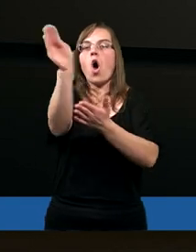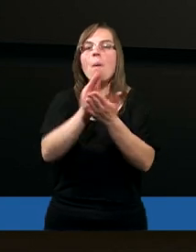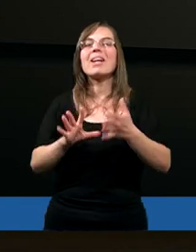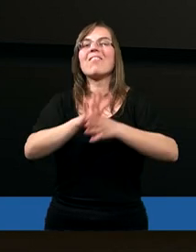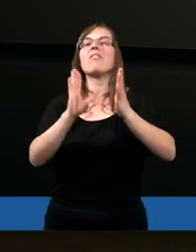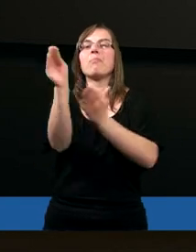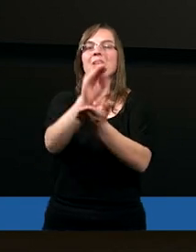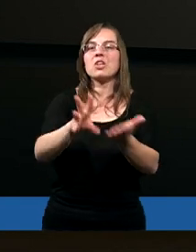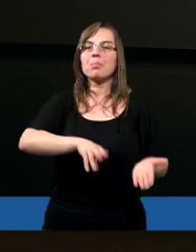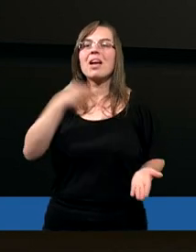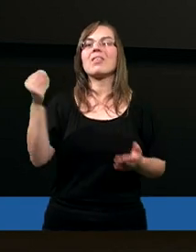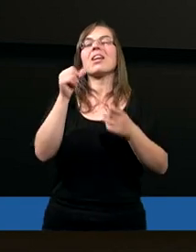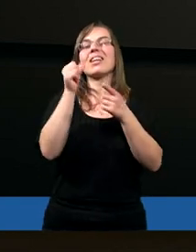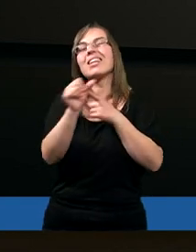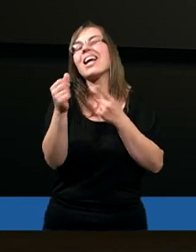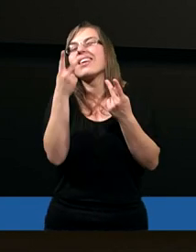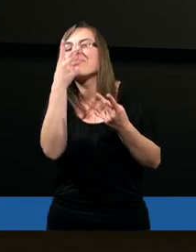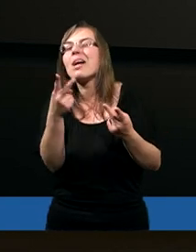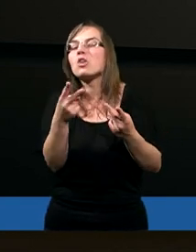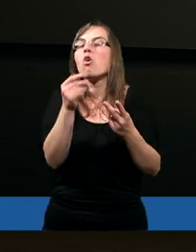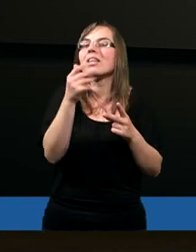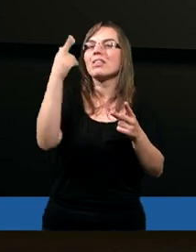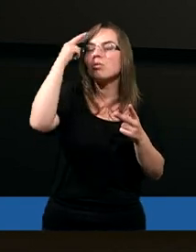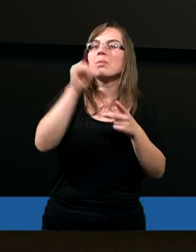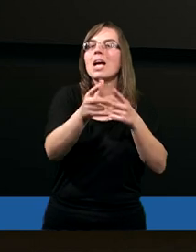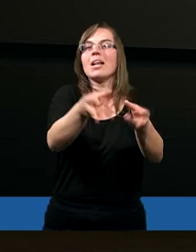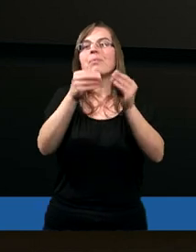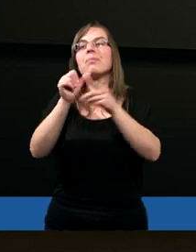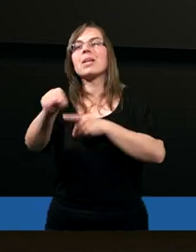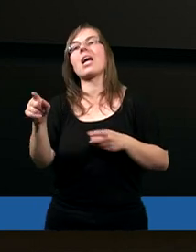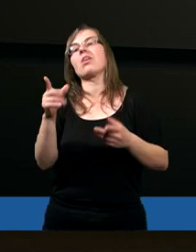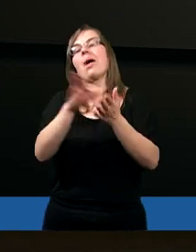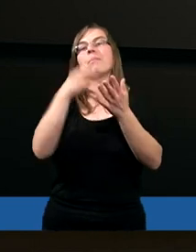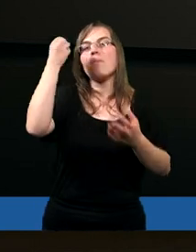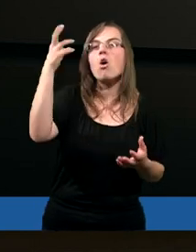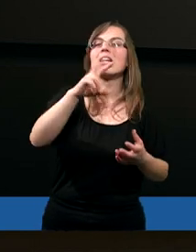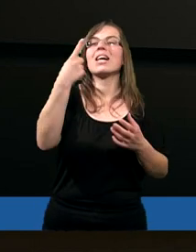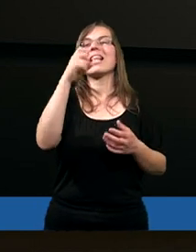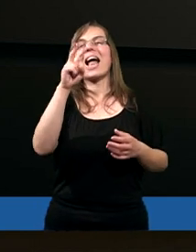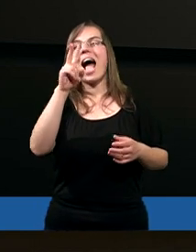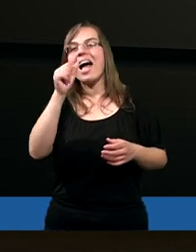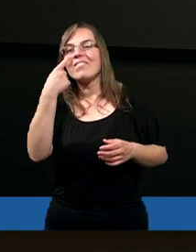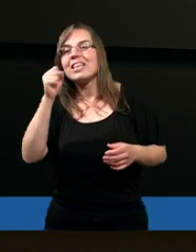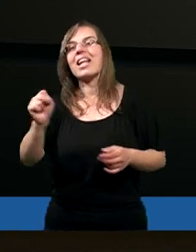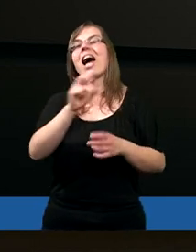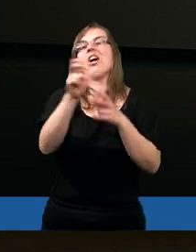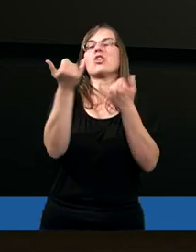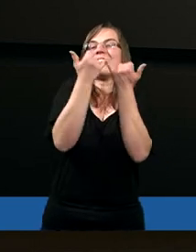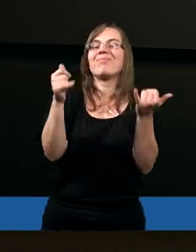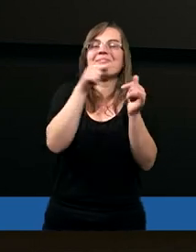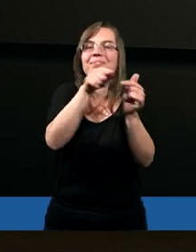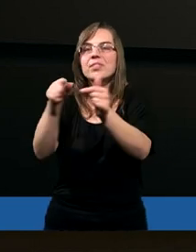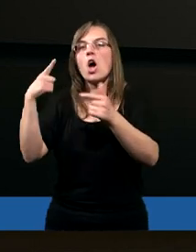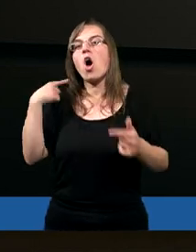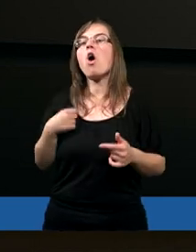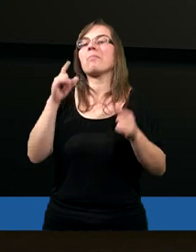opisanego w Piśmie Świętym, to on jest tam wspominany. Czy to na przykład Mojżesza, czy to Dawida i tak dalej, więc wszyscy ci